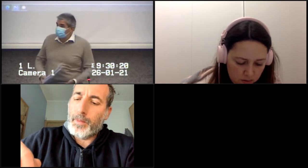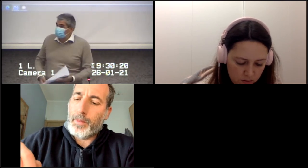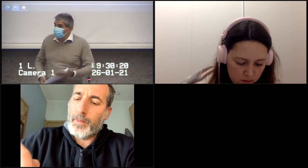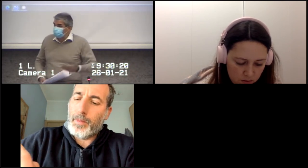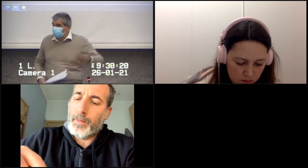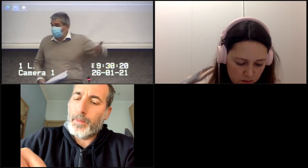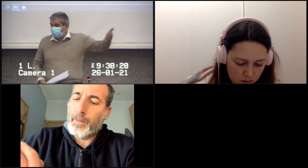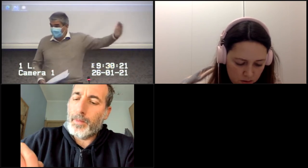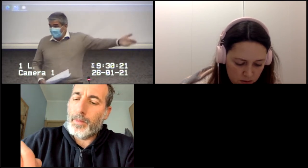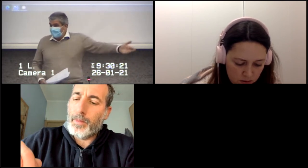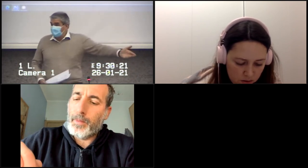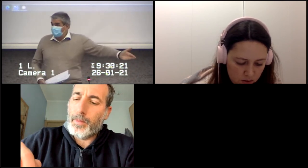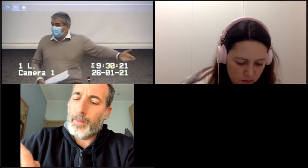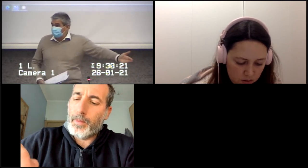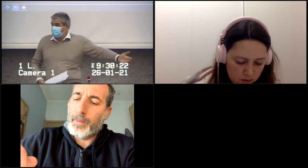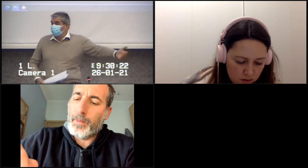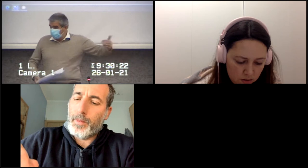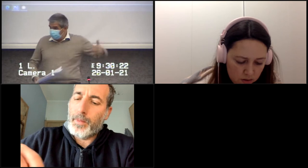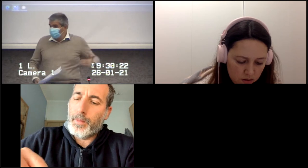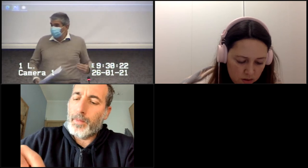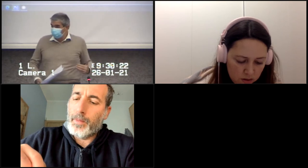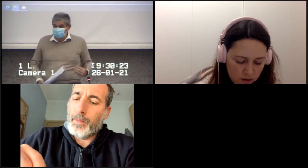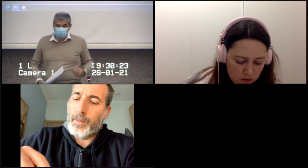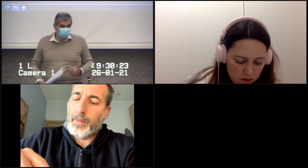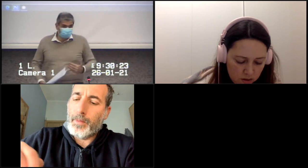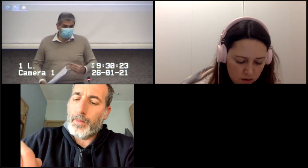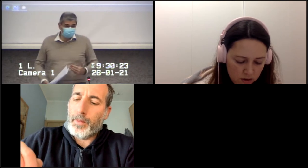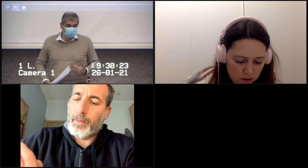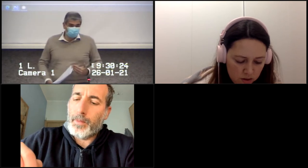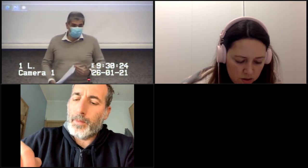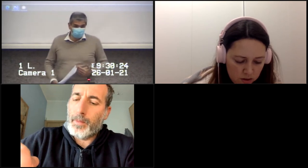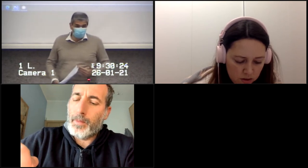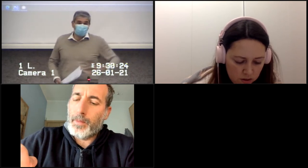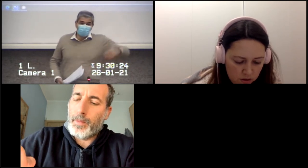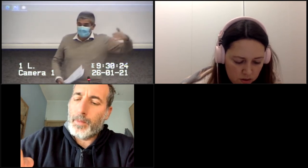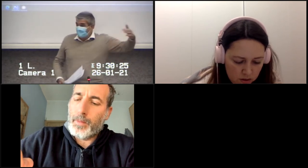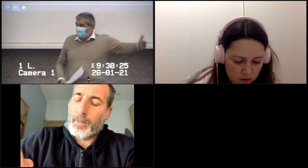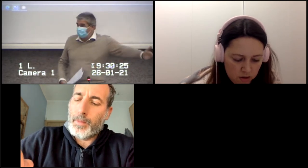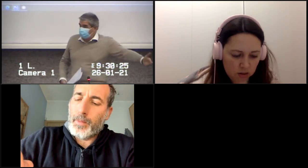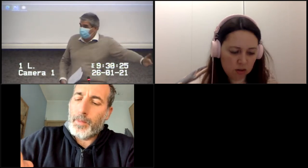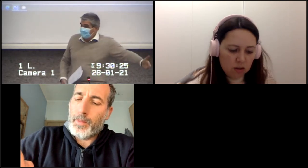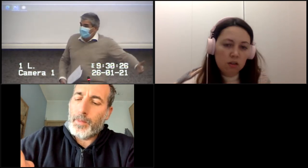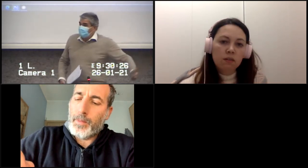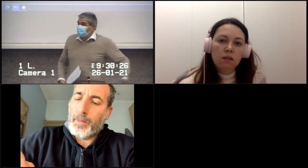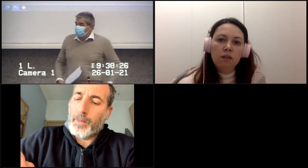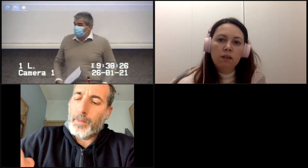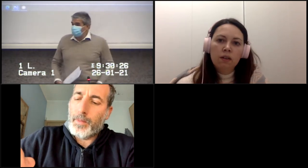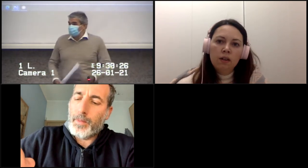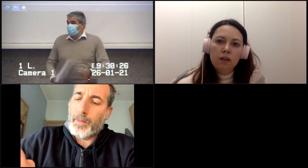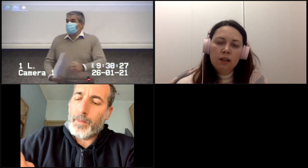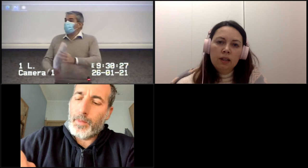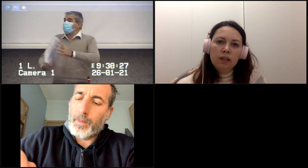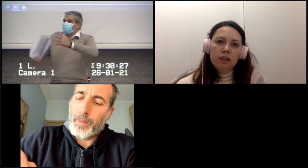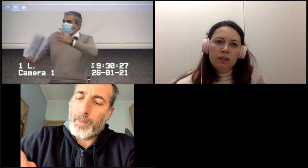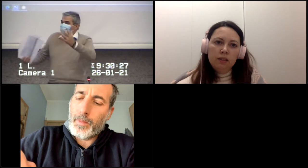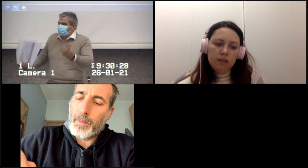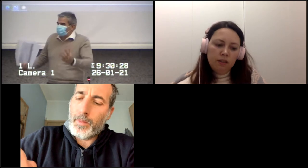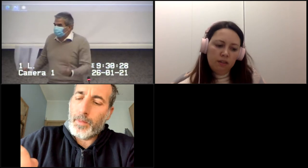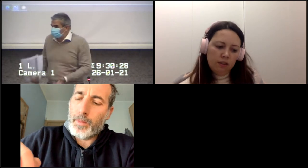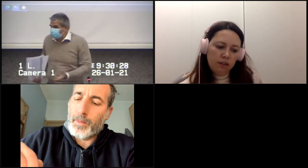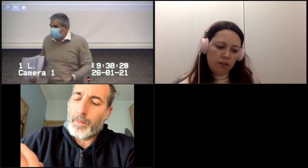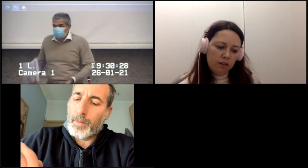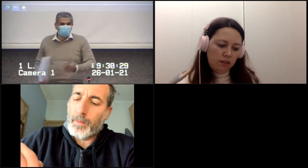l'ambito del bacino dell'Ambro, e quindi tutta la fascia di rispetto che dobbiamo avere per le esondazioni, non